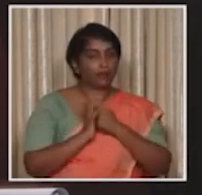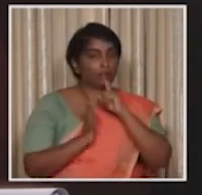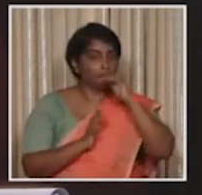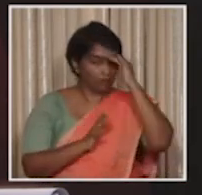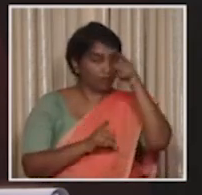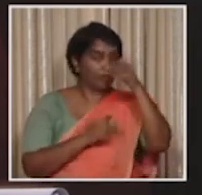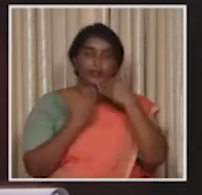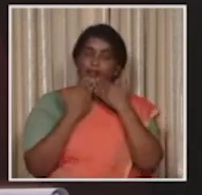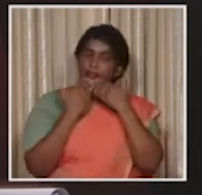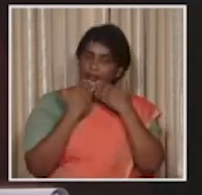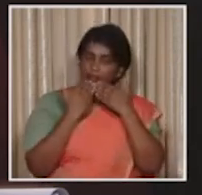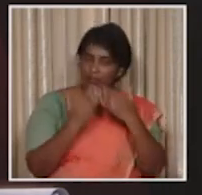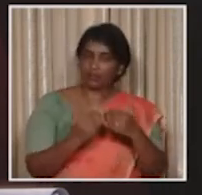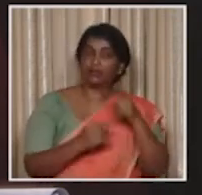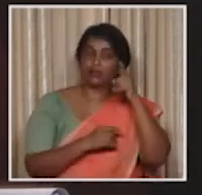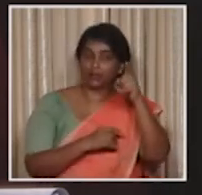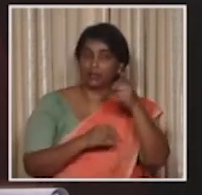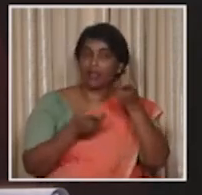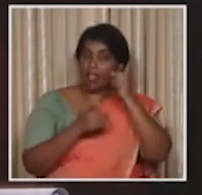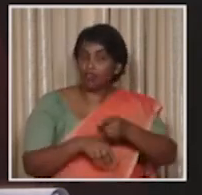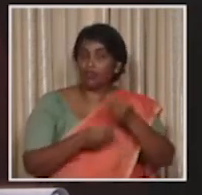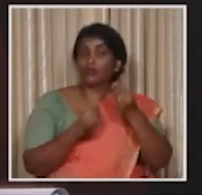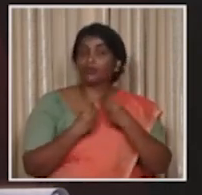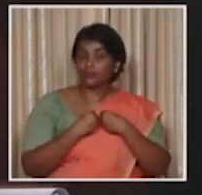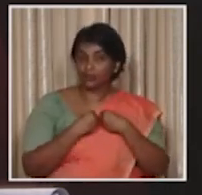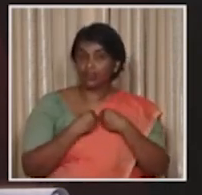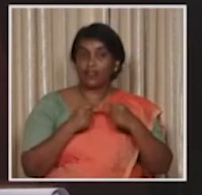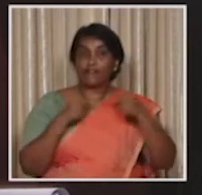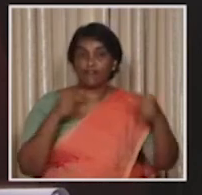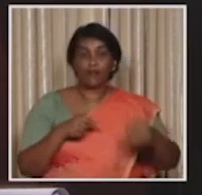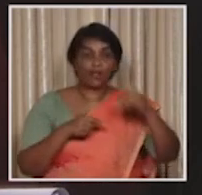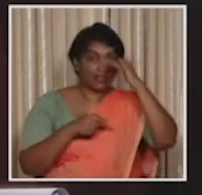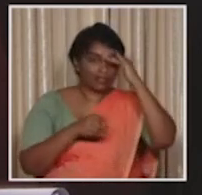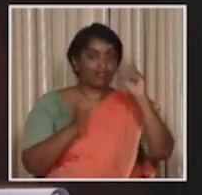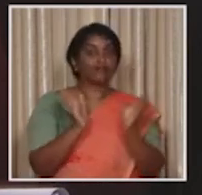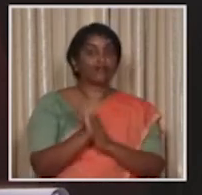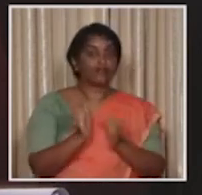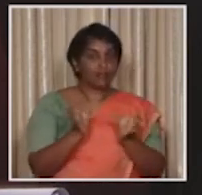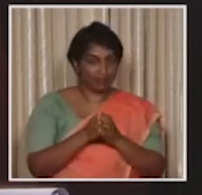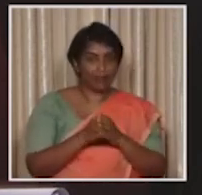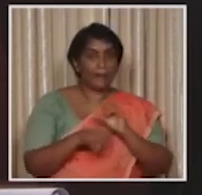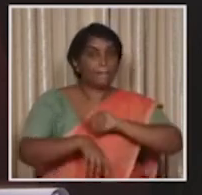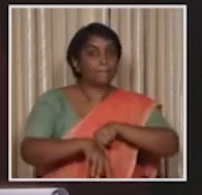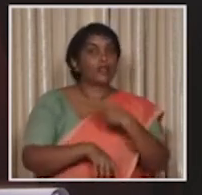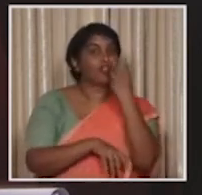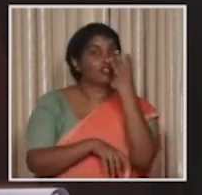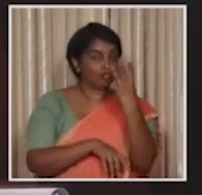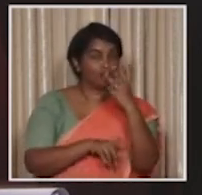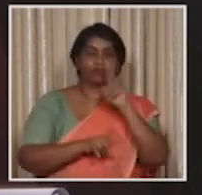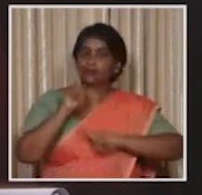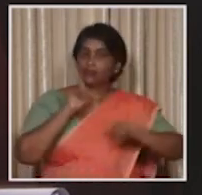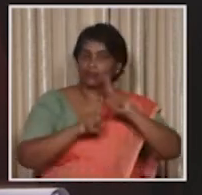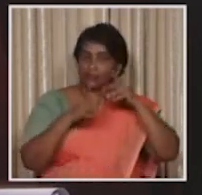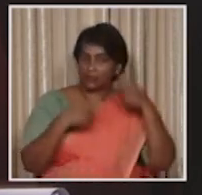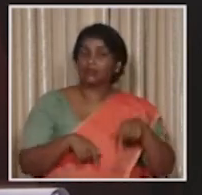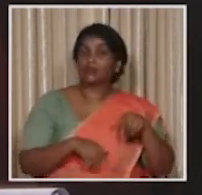කතානායකතුමාට ස්තුතිවන්ත වෙනවා. අර ඔබතුමා අවසර දුන්නු විපක්ෂ නායක කමිටුව හරහා අපි පැය 3ක සාකච්ඡාවක් කරලා තමයි